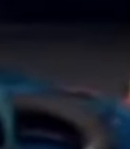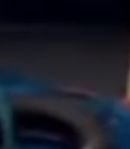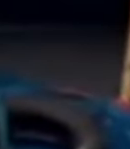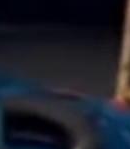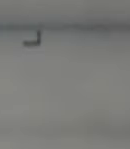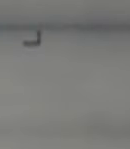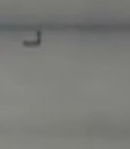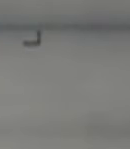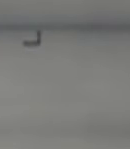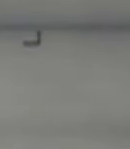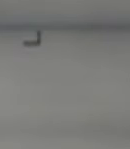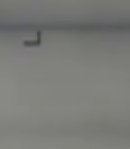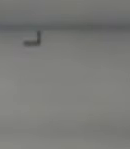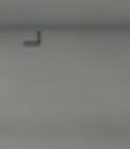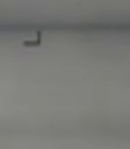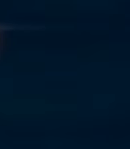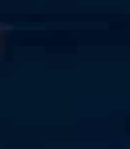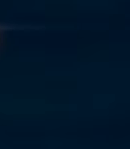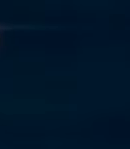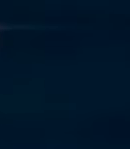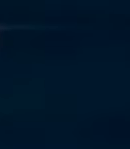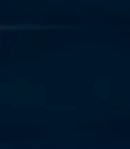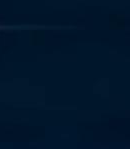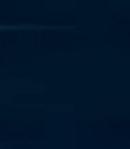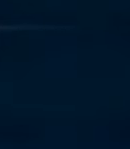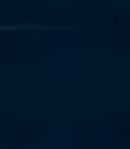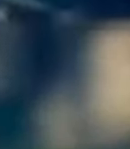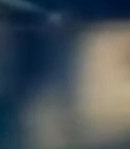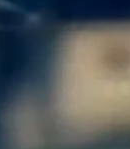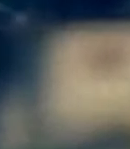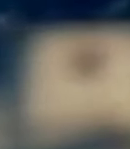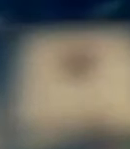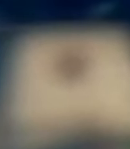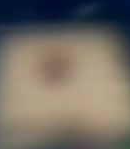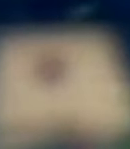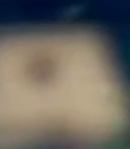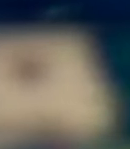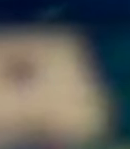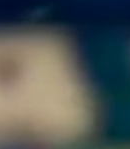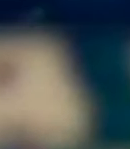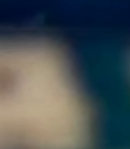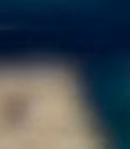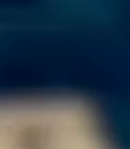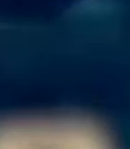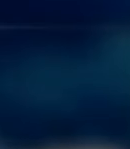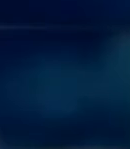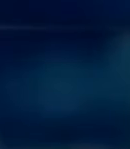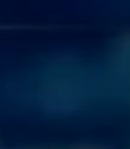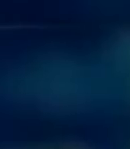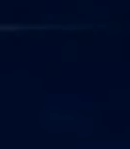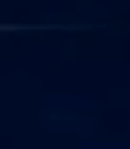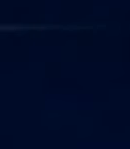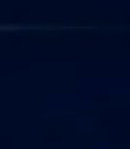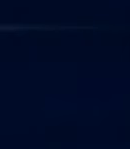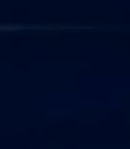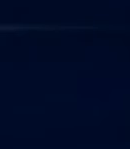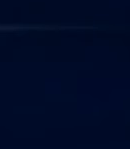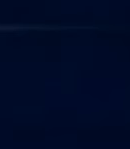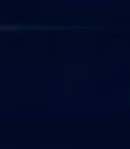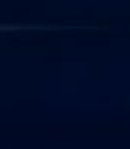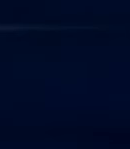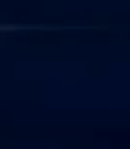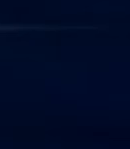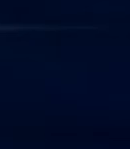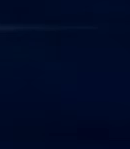US at Japan kapwa binatikos ang China dahil sa ginagawang pagbomba ng tubig sa resupply vessel ng Pilipinas sa